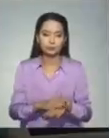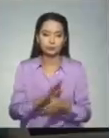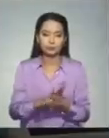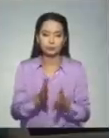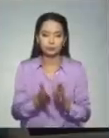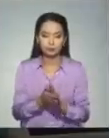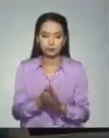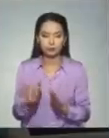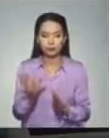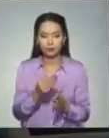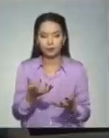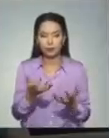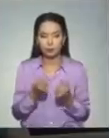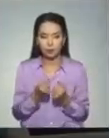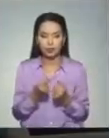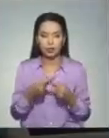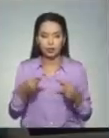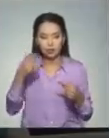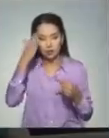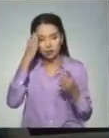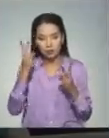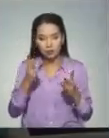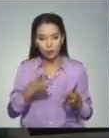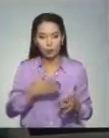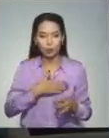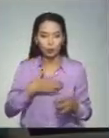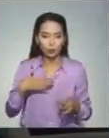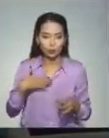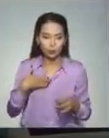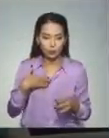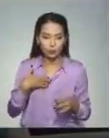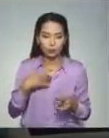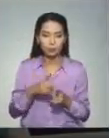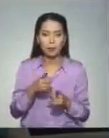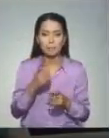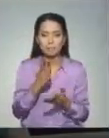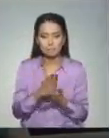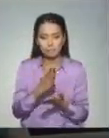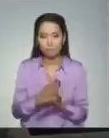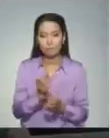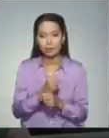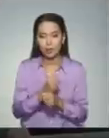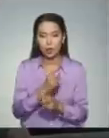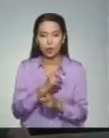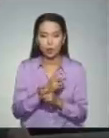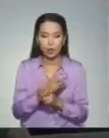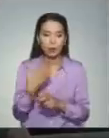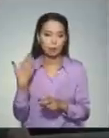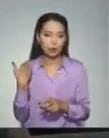получили различные травмы головы, грудной клетки. Имеются переломы костей,